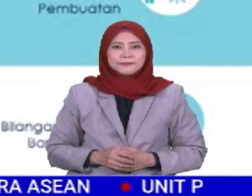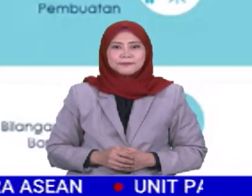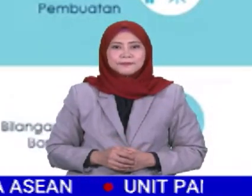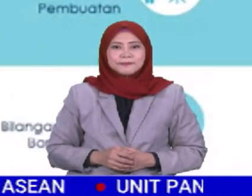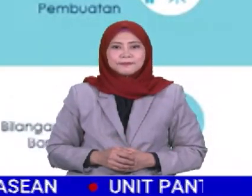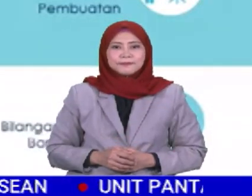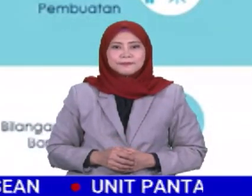the lounge